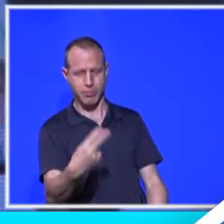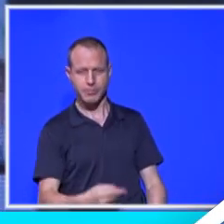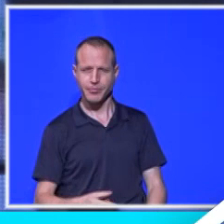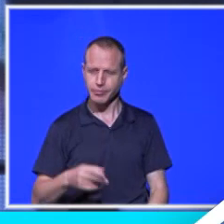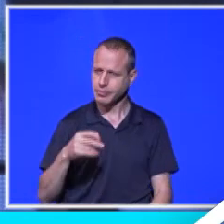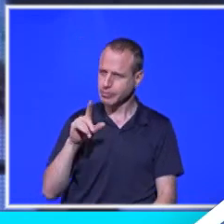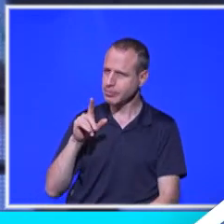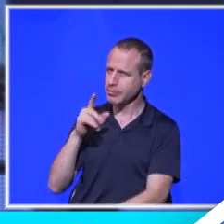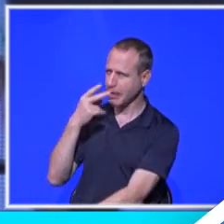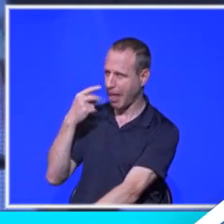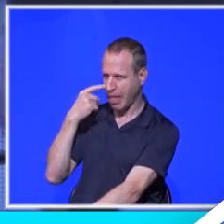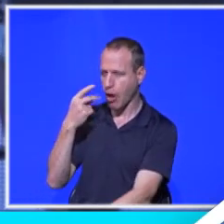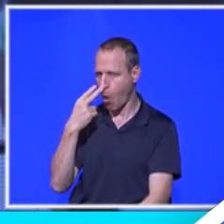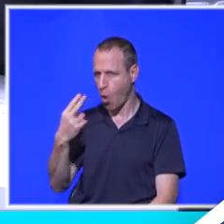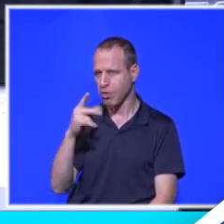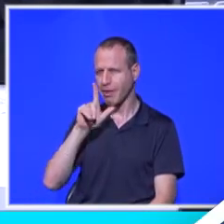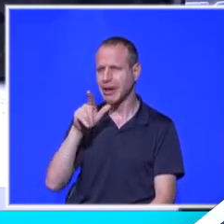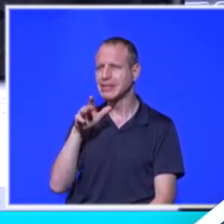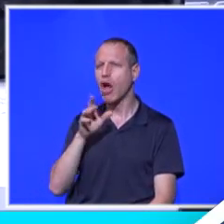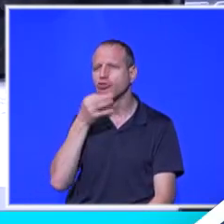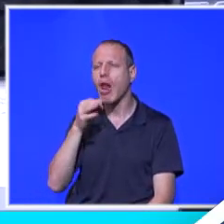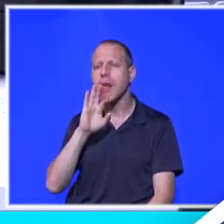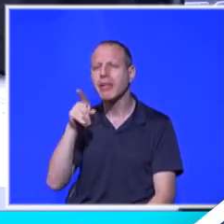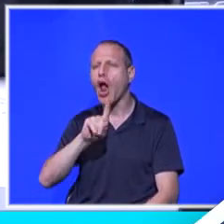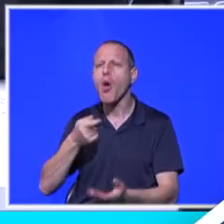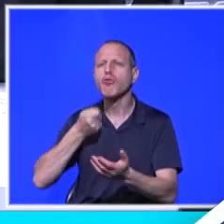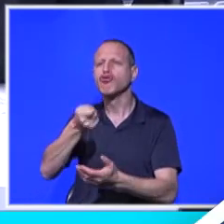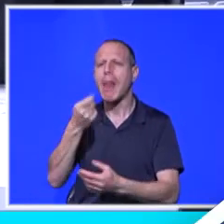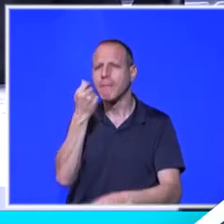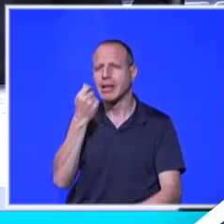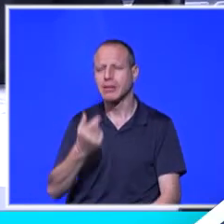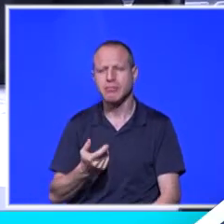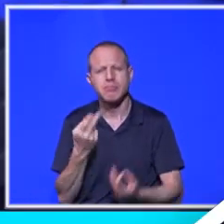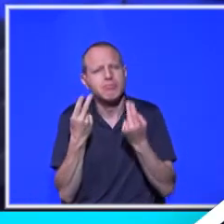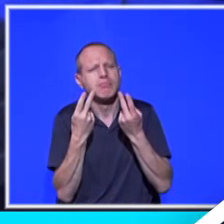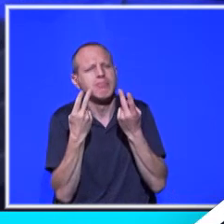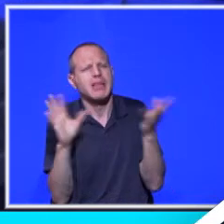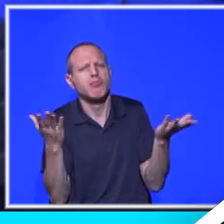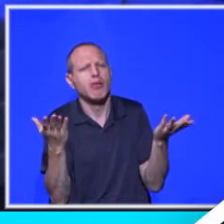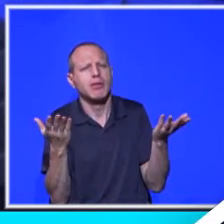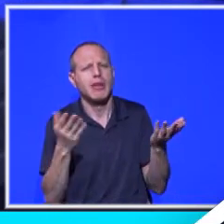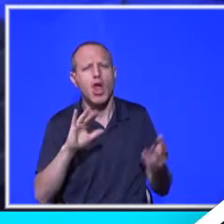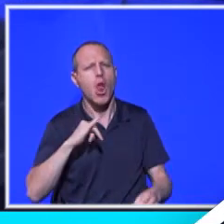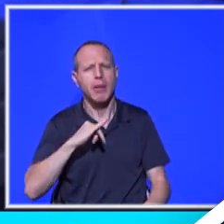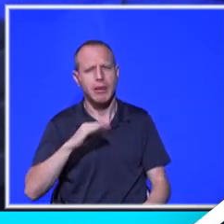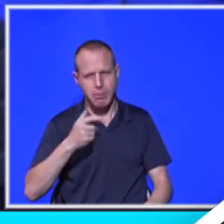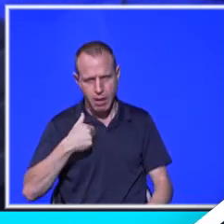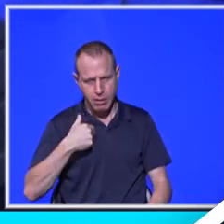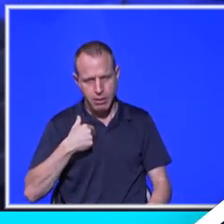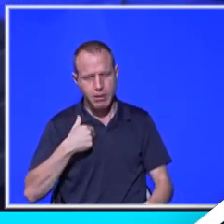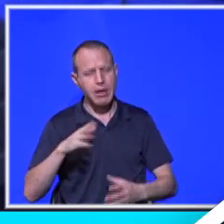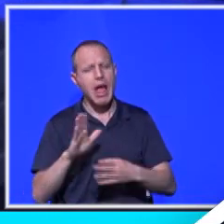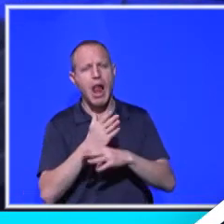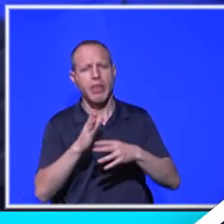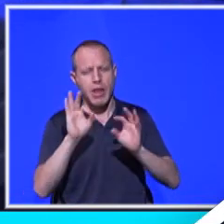אבל אתה... זאת השאלה, האם אתה לא משלם מחיר? האם אתה לא בסוף... מה זה חשוב לך? מה זה מעניין אותי בכלל? אם אני בתור, החלטתי להיות, להקדיש את